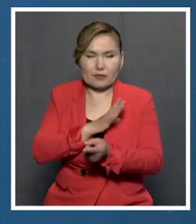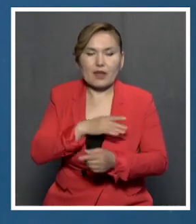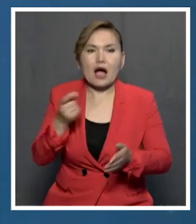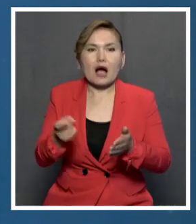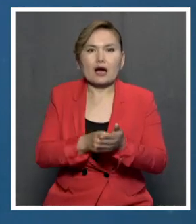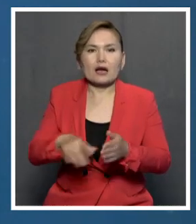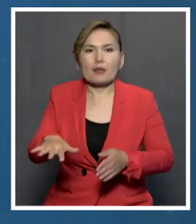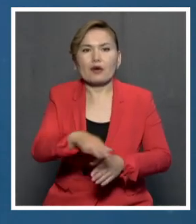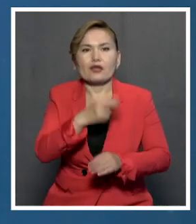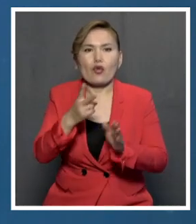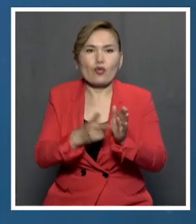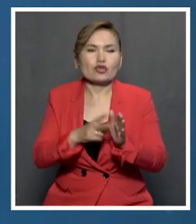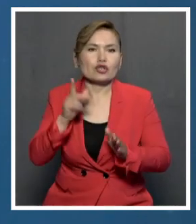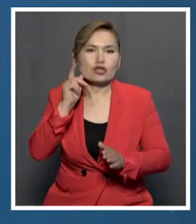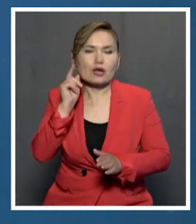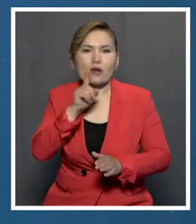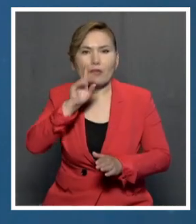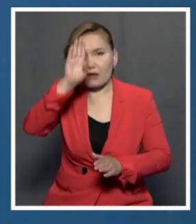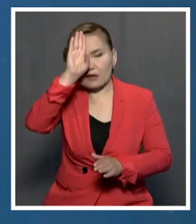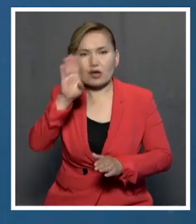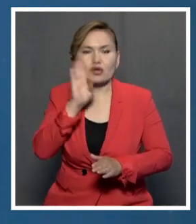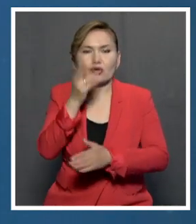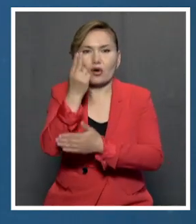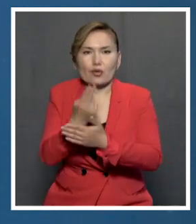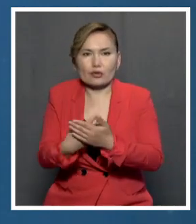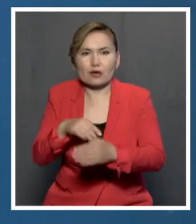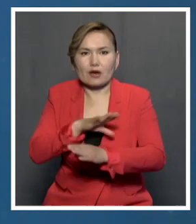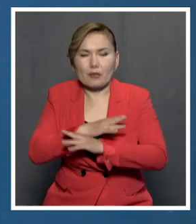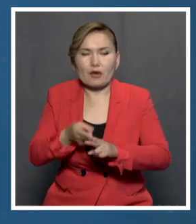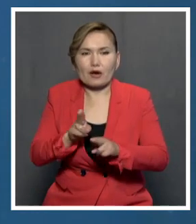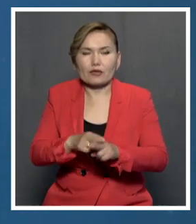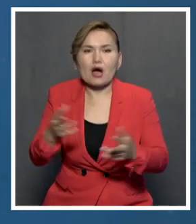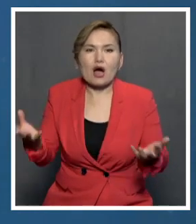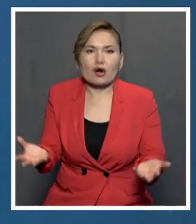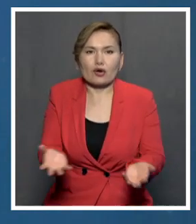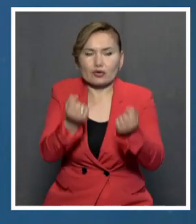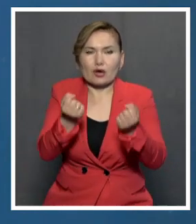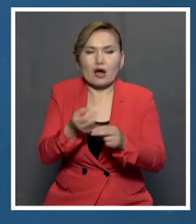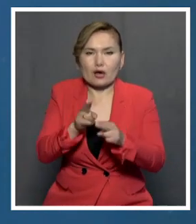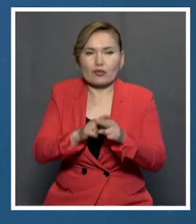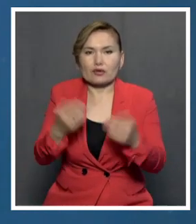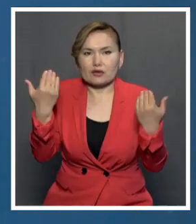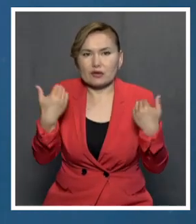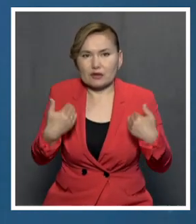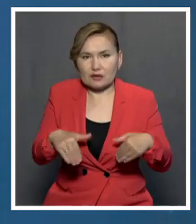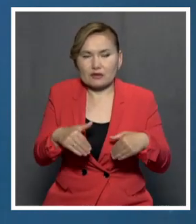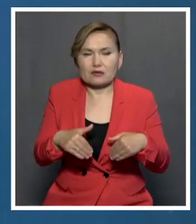Қарағанды маңында 17 жастағы жеткіншек тоған суына батып кетті. Құтқарушылар оның денесін 2 сағаттан кейін тауып судан